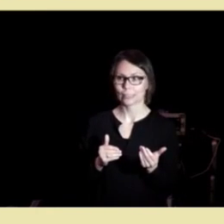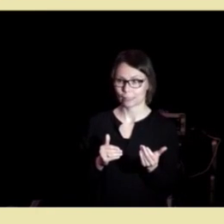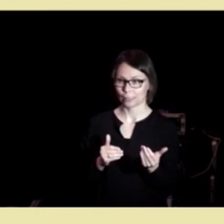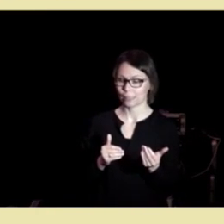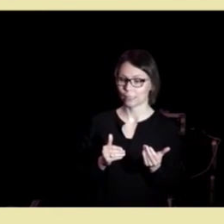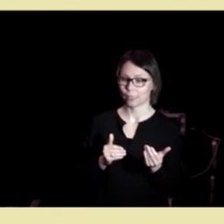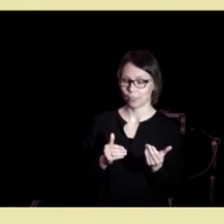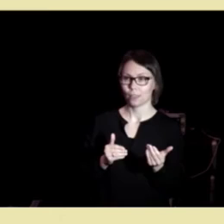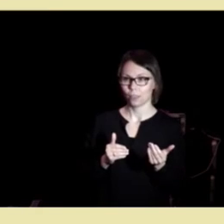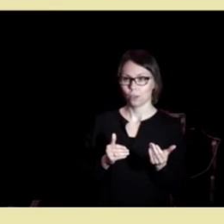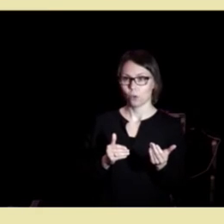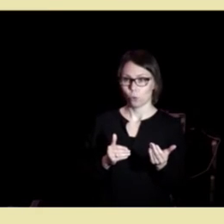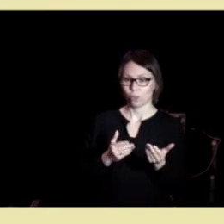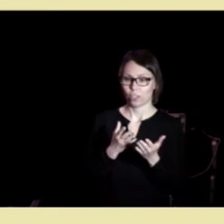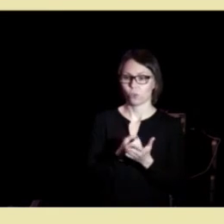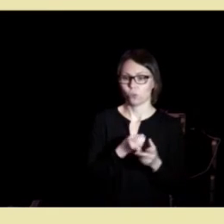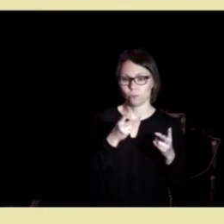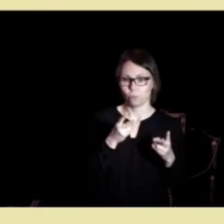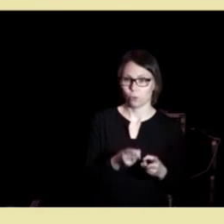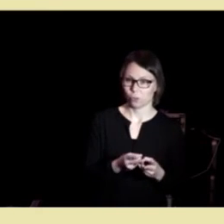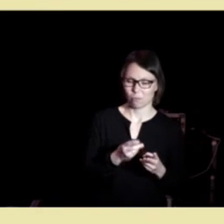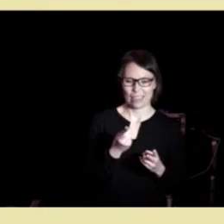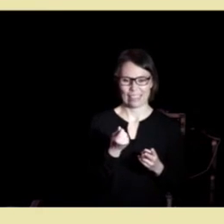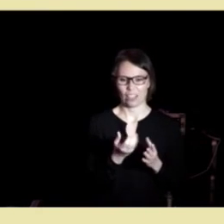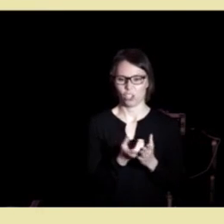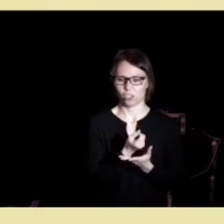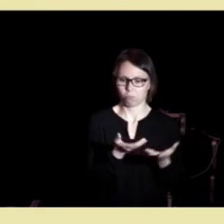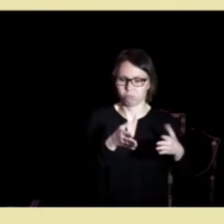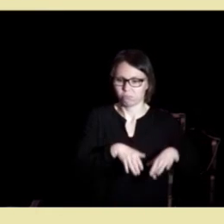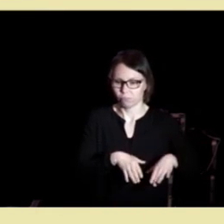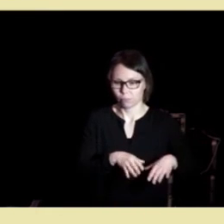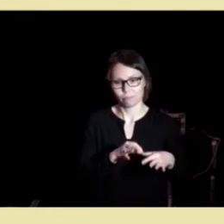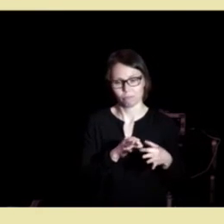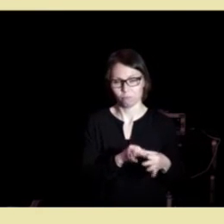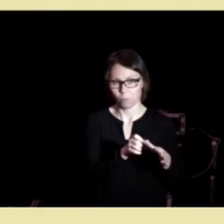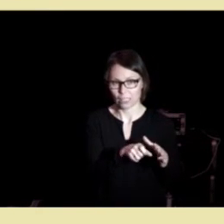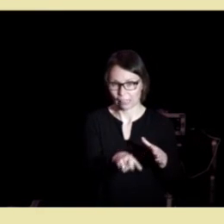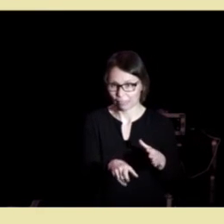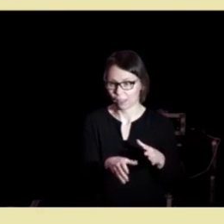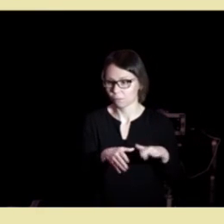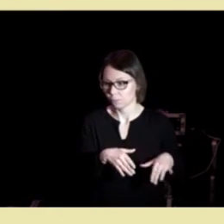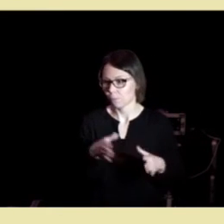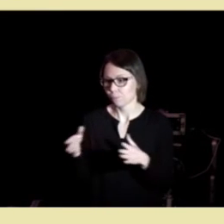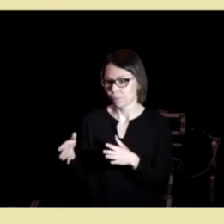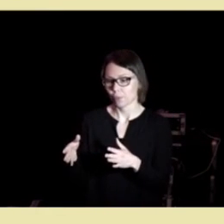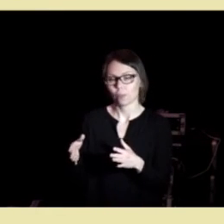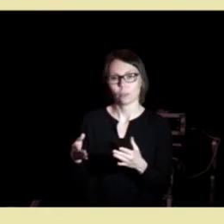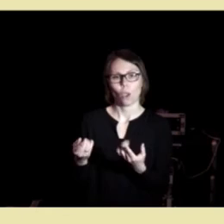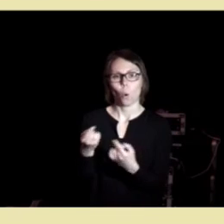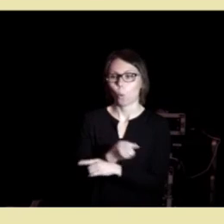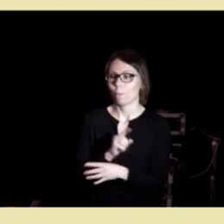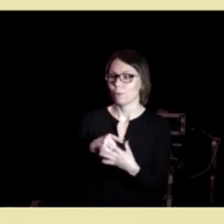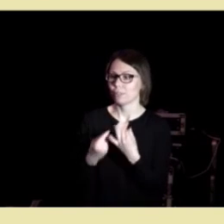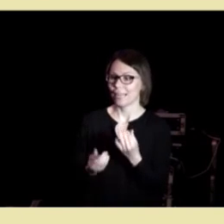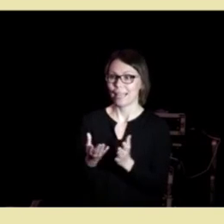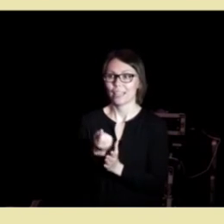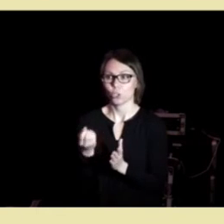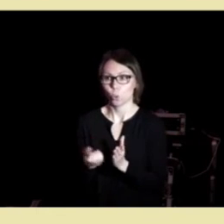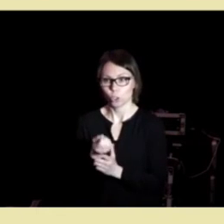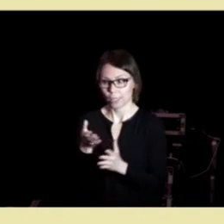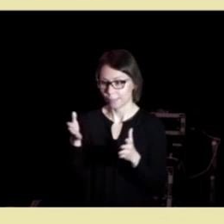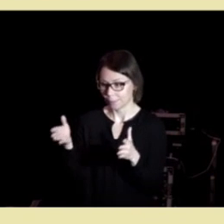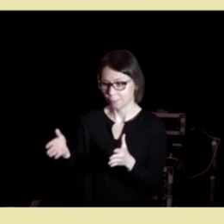og avvikle et ressursforbruk med liten nytteverdi for pasientene og omprioritere